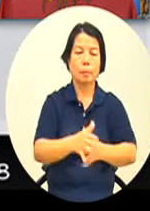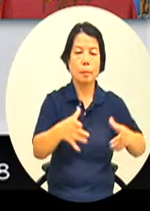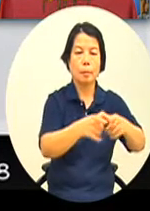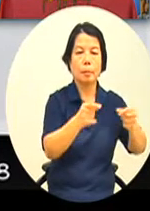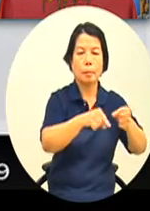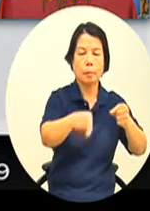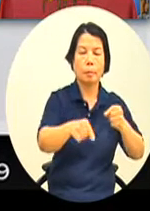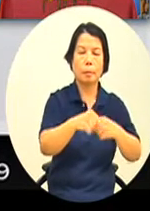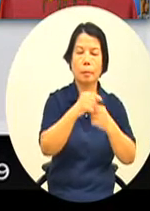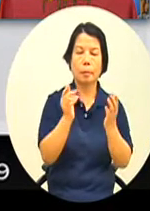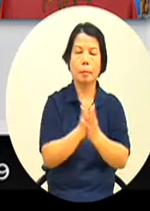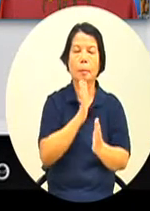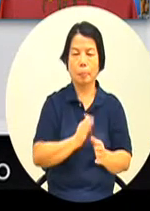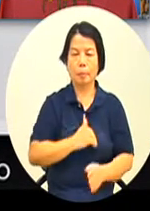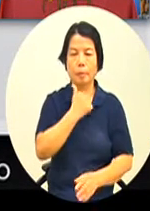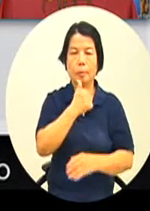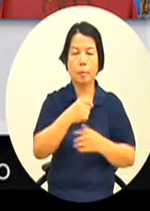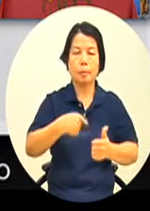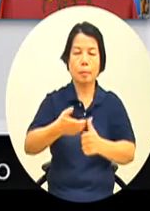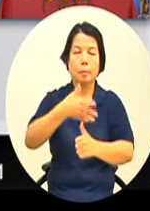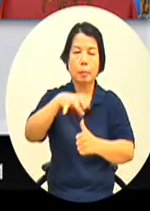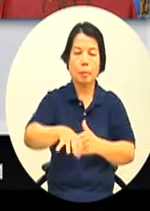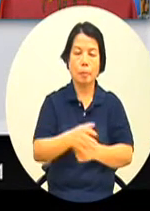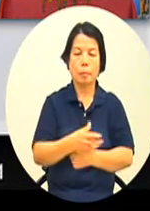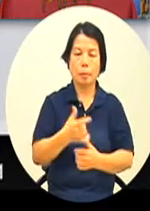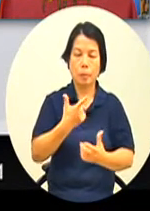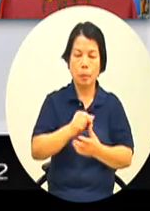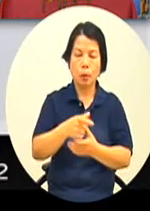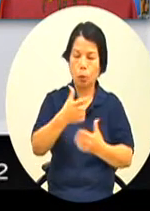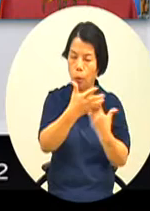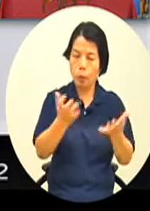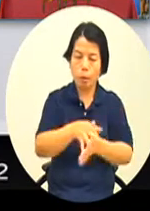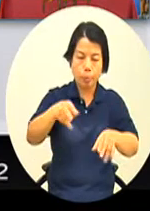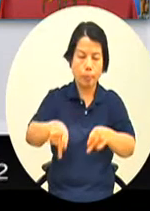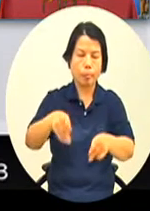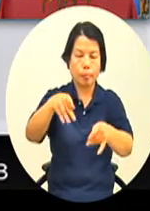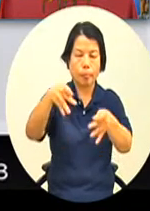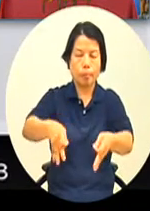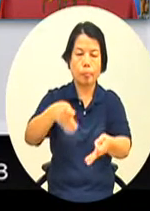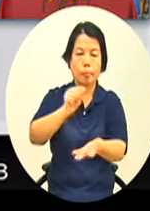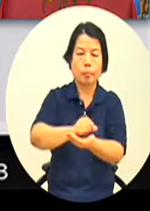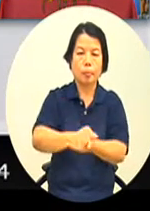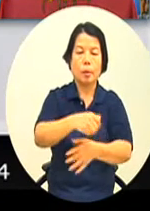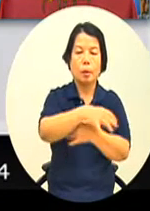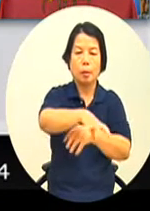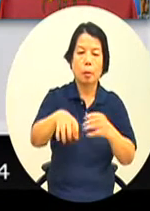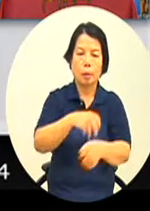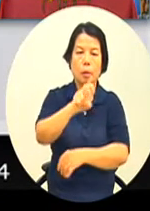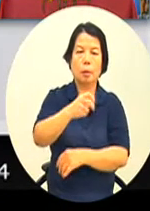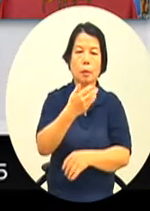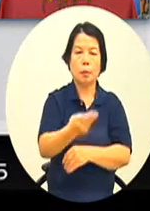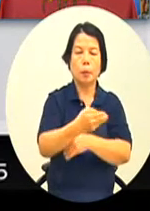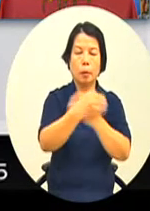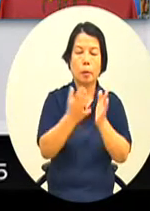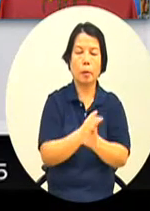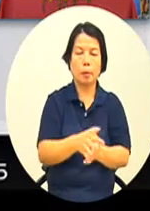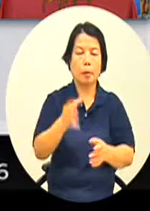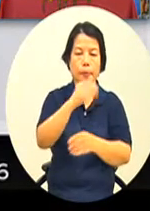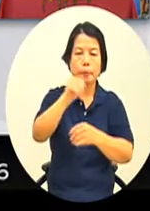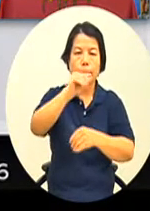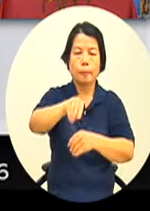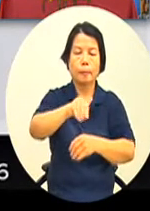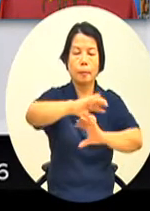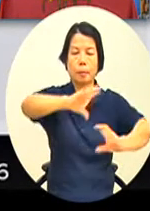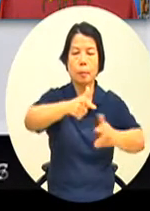田县缔结的以实际交流为前提的合作备忘录，同时我们也签订了第29个姐妹市哦，巴拿马，这继上次